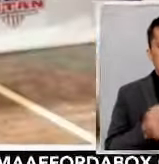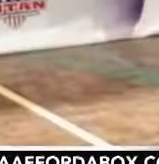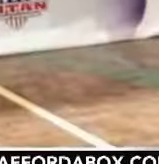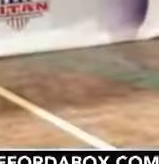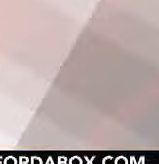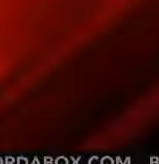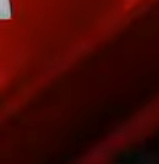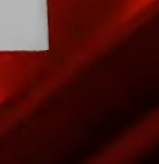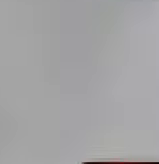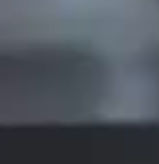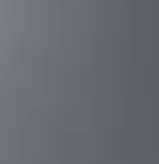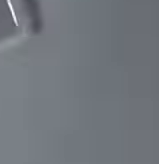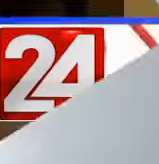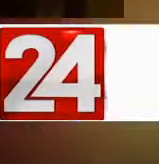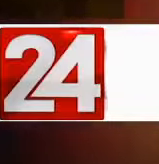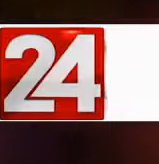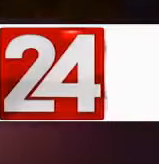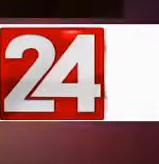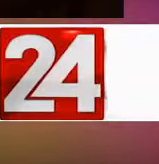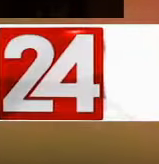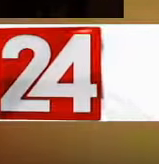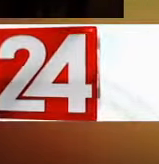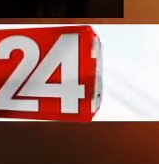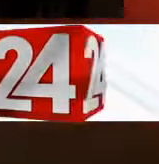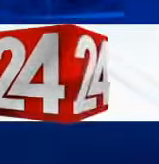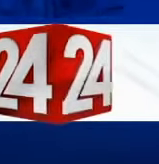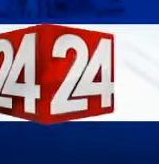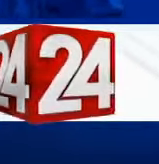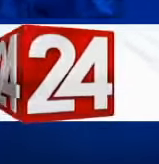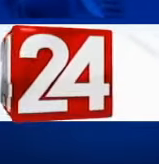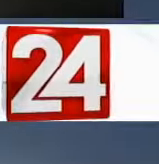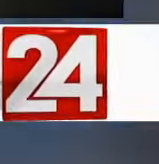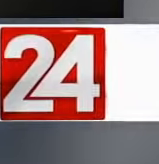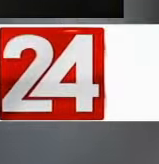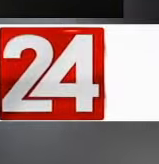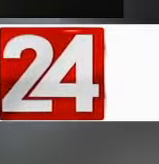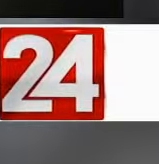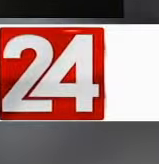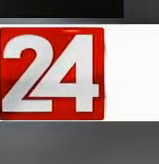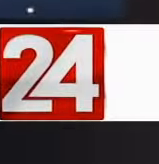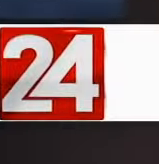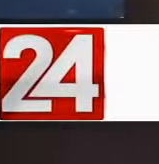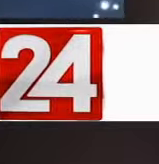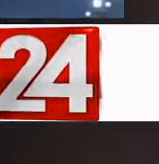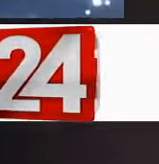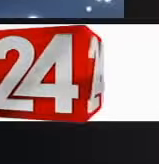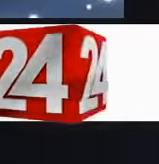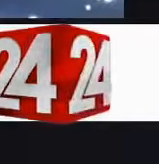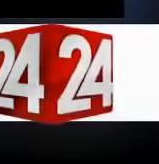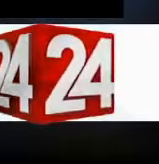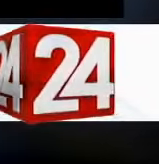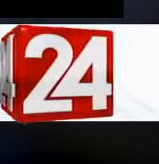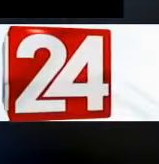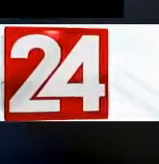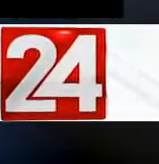Oras. At abangan ang pagbabalik ng pop group na